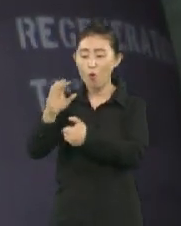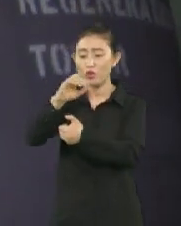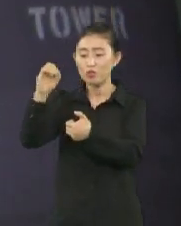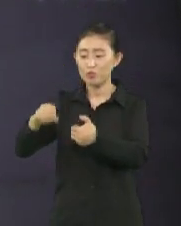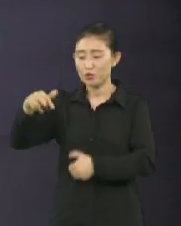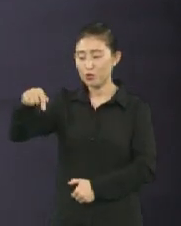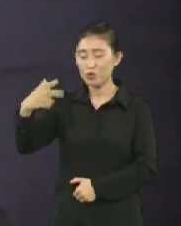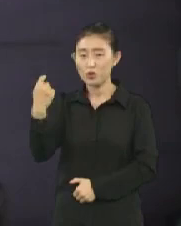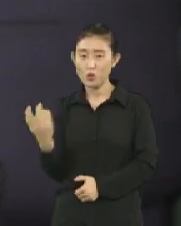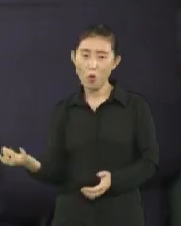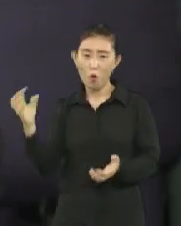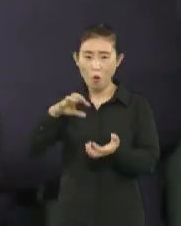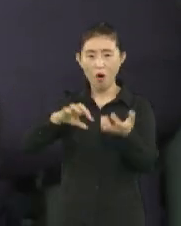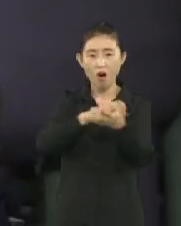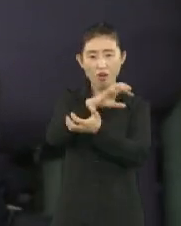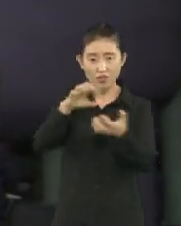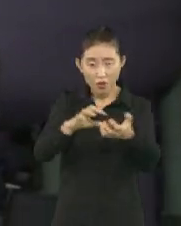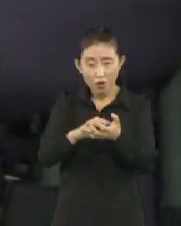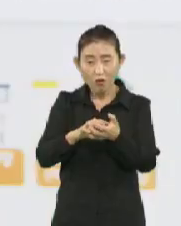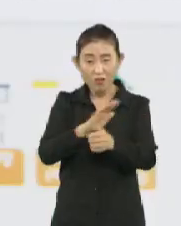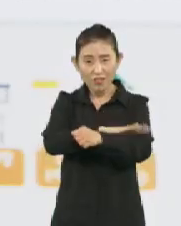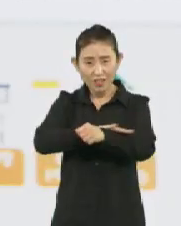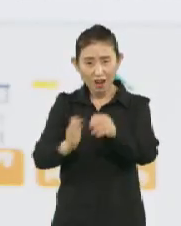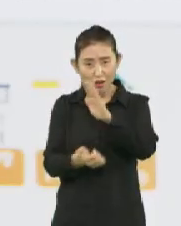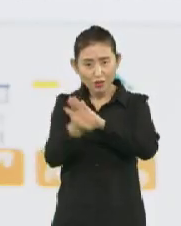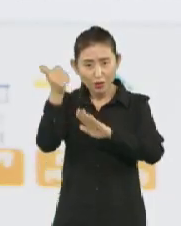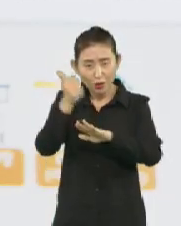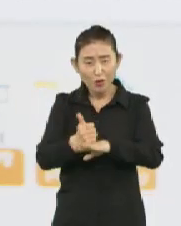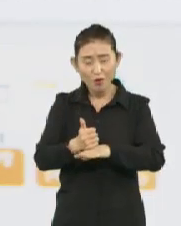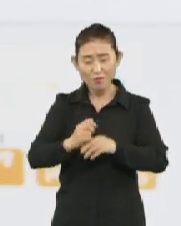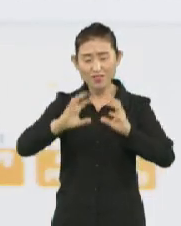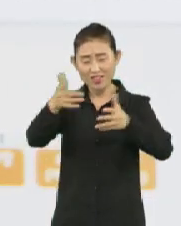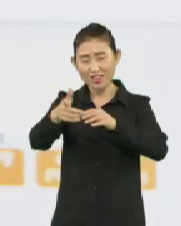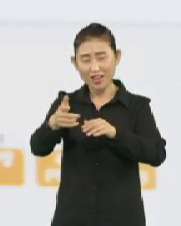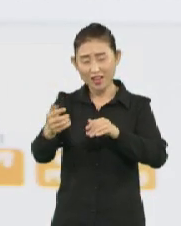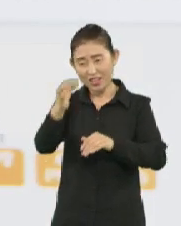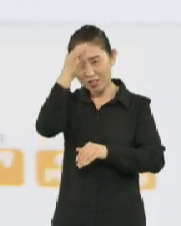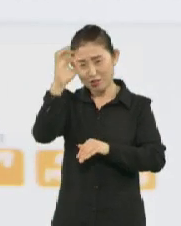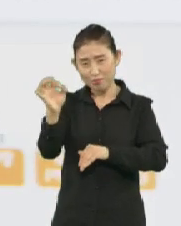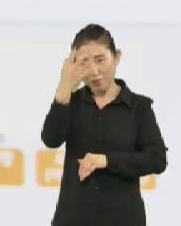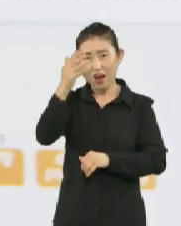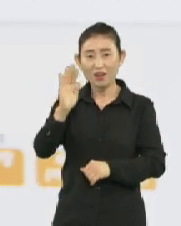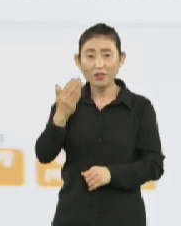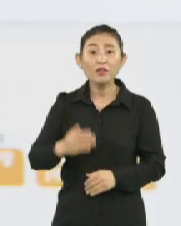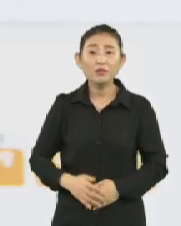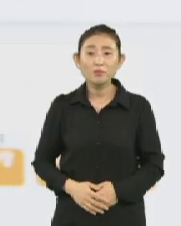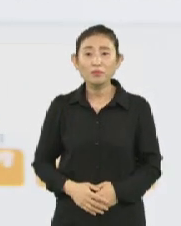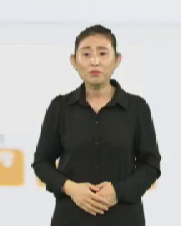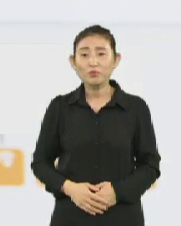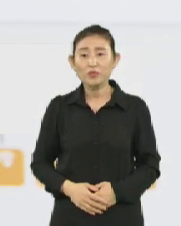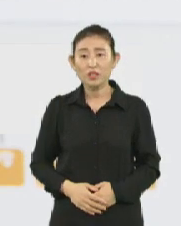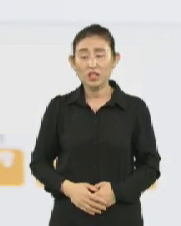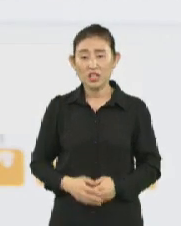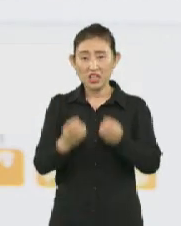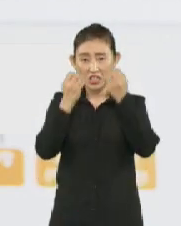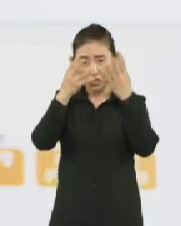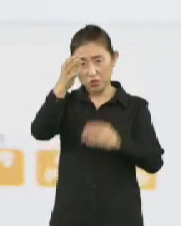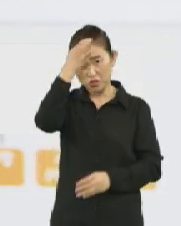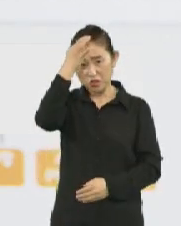우리가 세계 최고 수준이 되는 겁니다. 새로운 기술인 수소 혼소 기술을 이용함으로써